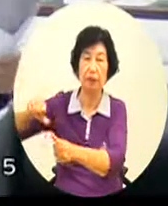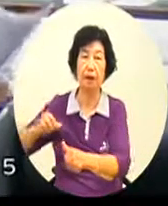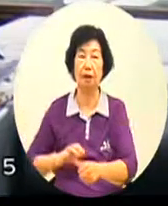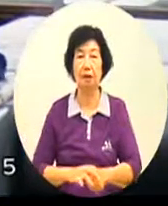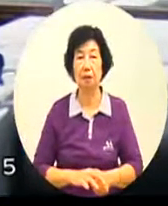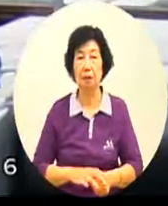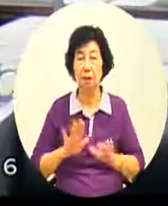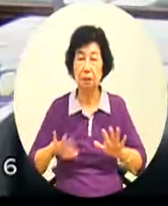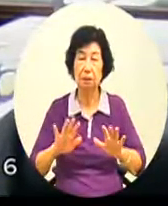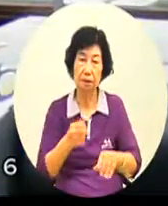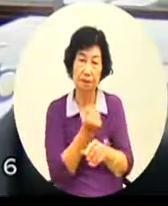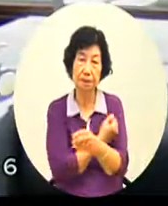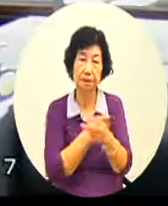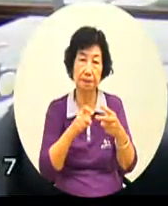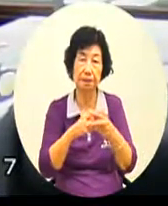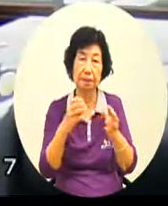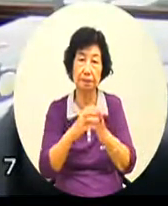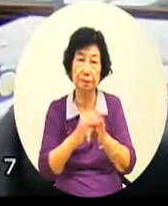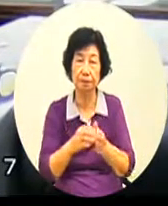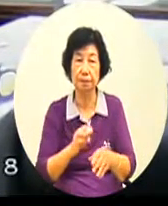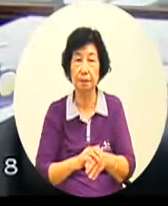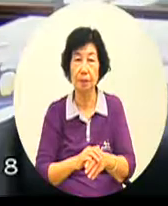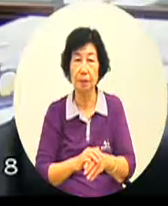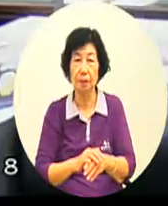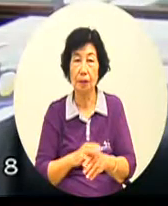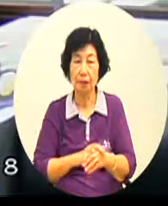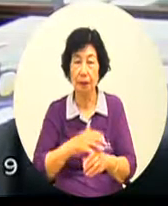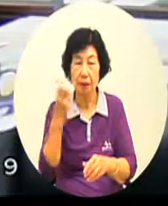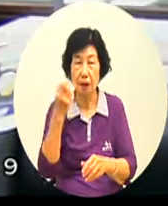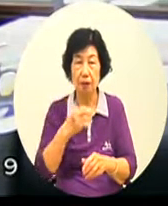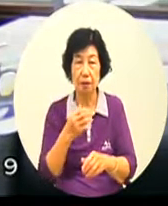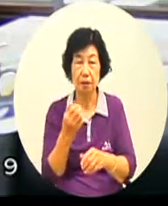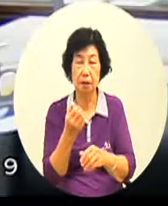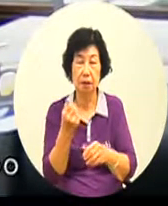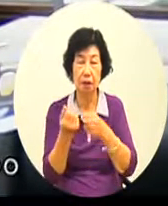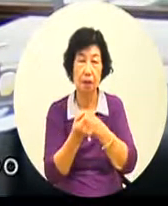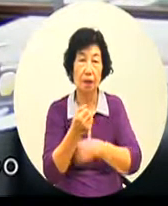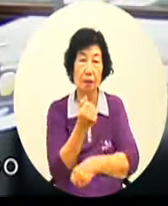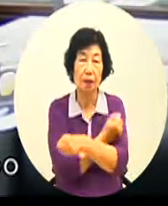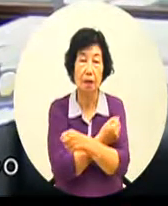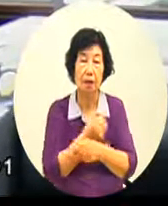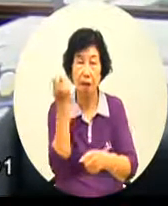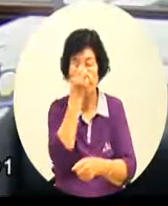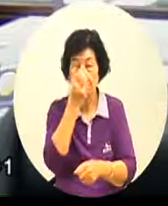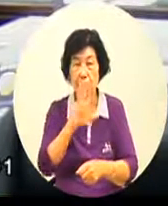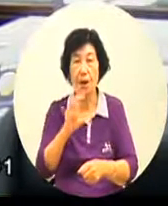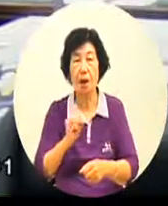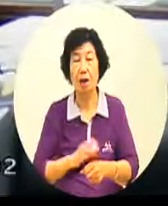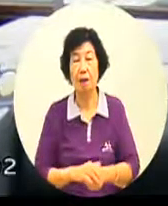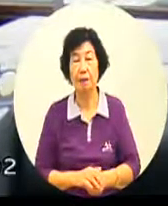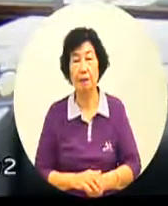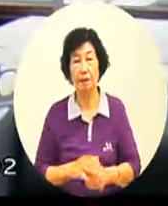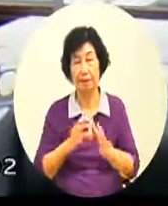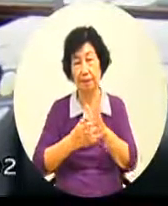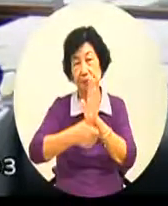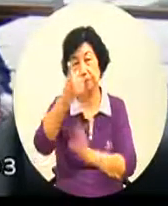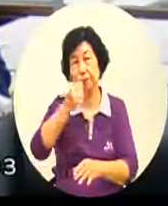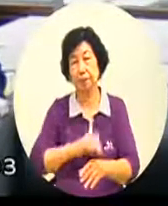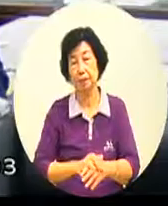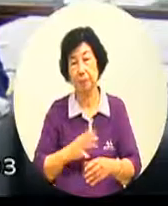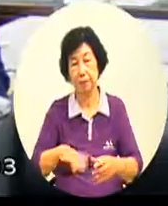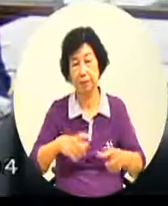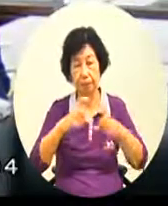劳工局自己看到自己的有没有去帮自己做劳检？有吗？有吗？局长，我是不是请你回